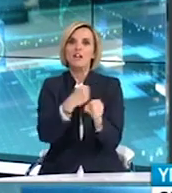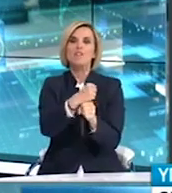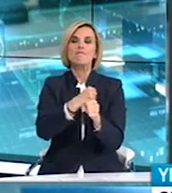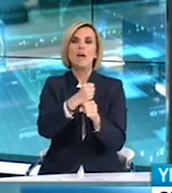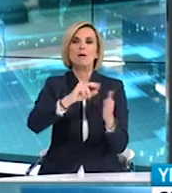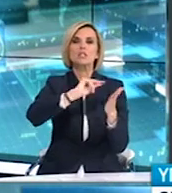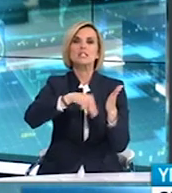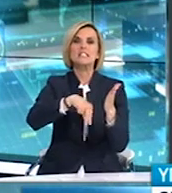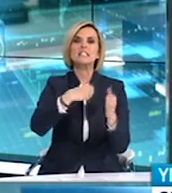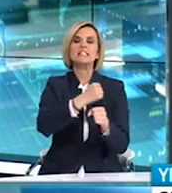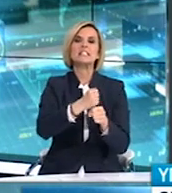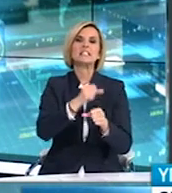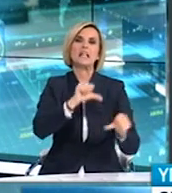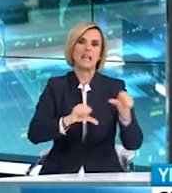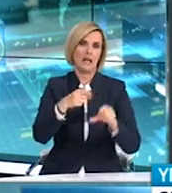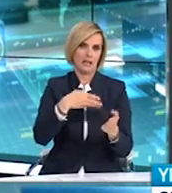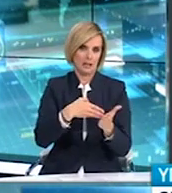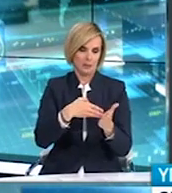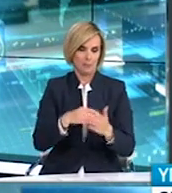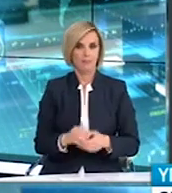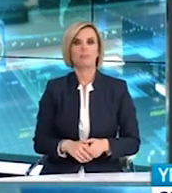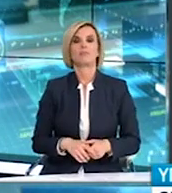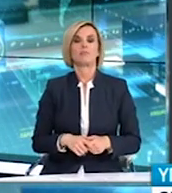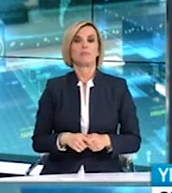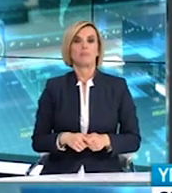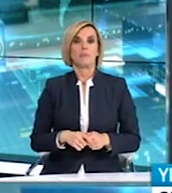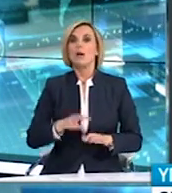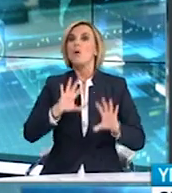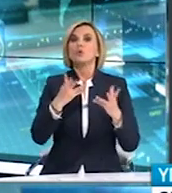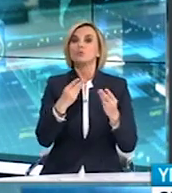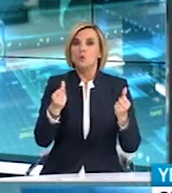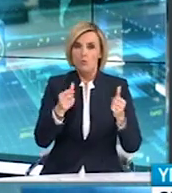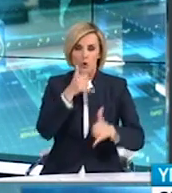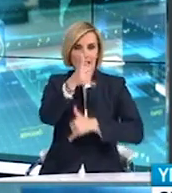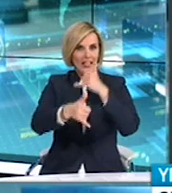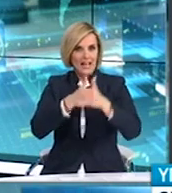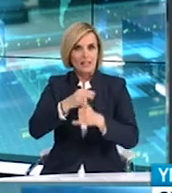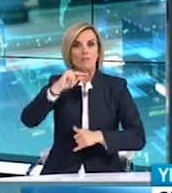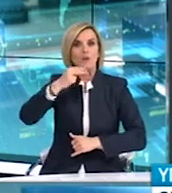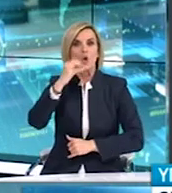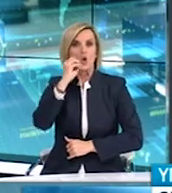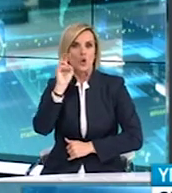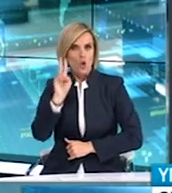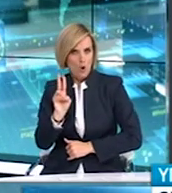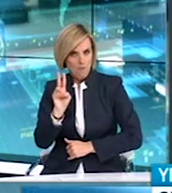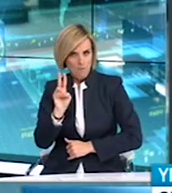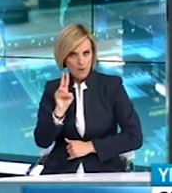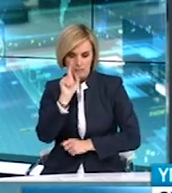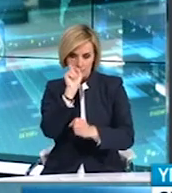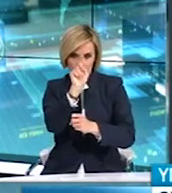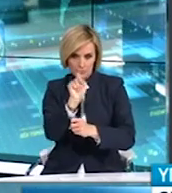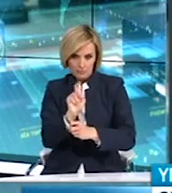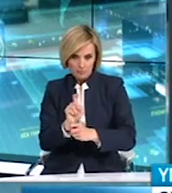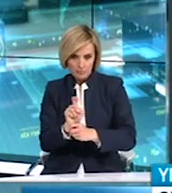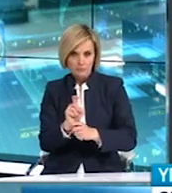είναι προαιρετική και θέλω να το τονίσω αυτό. Για την ενεργοποίησή της, οι πολίτες πρέπει να μπουν στο gov.gr, να επιλέξουν αρχικά την